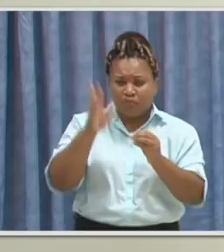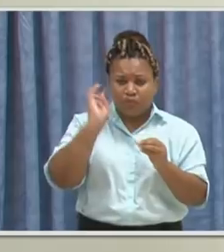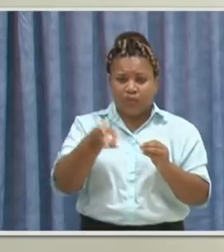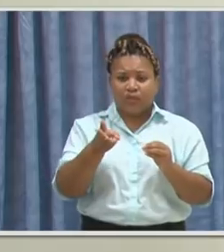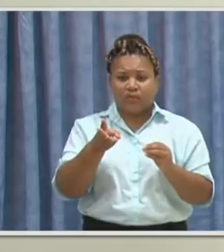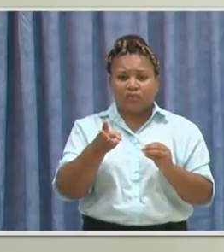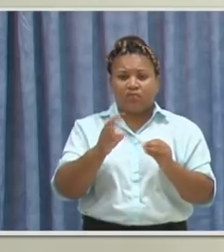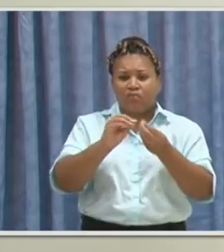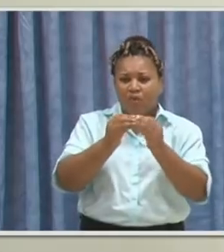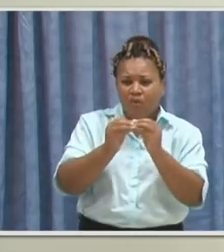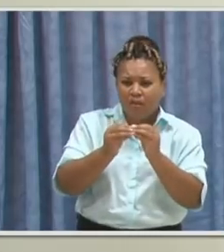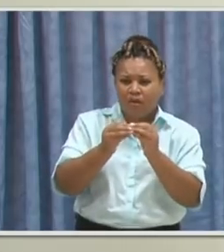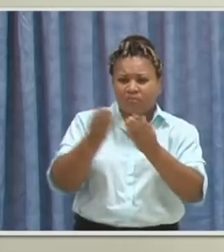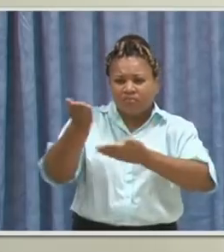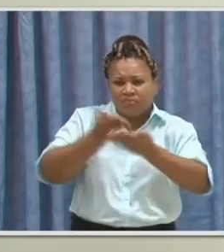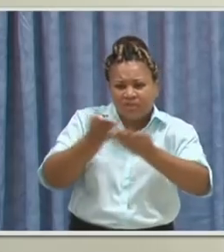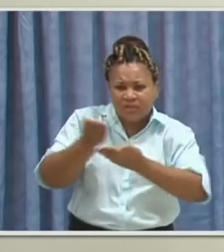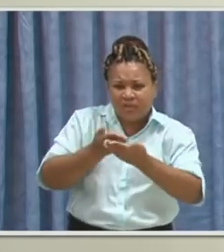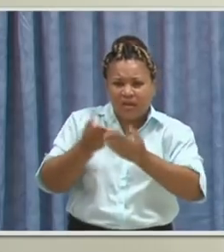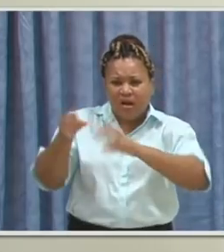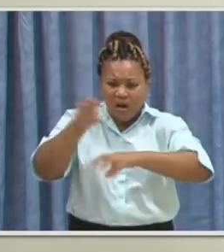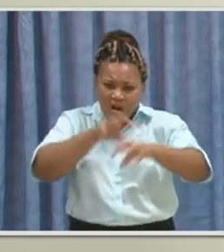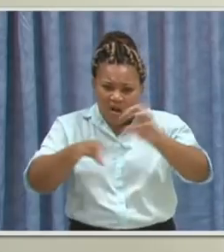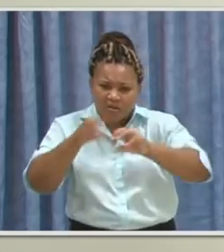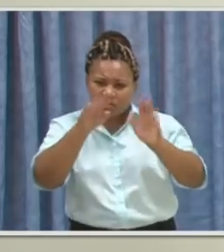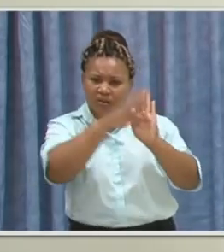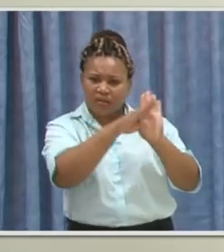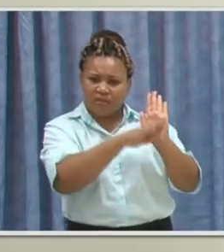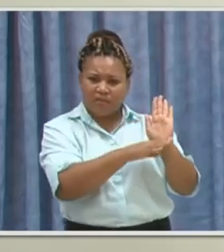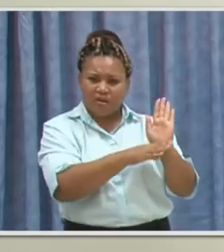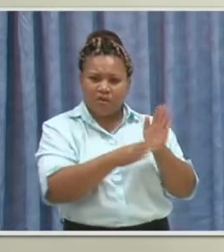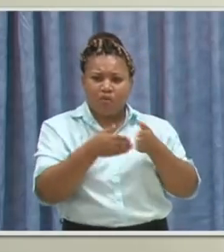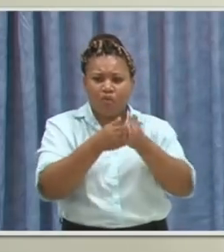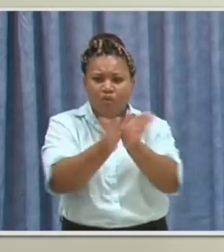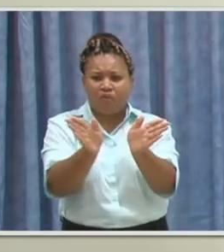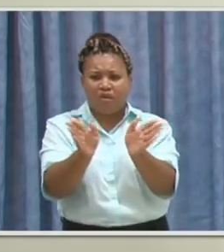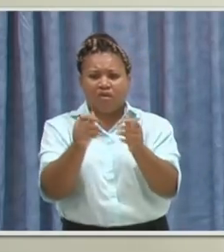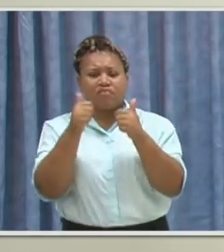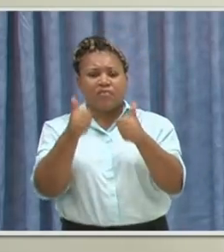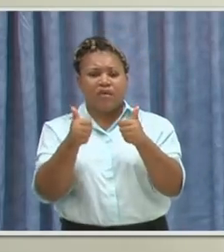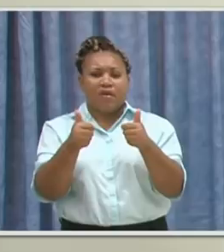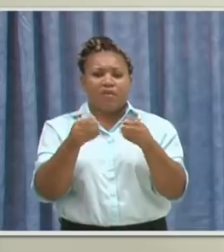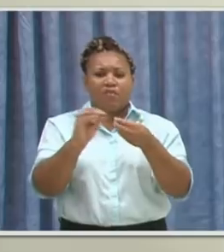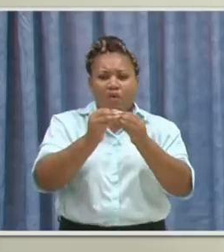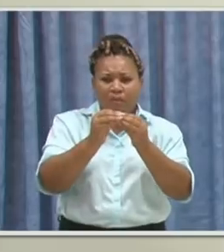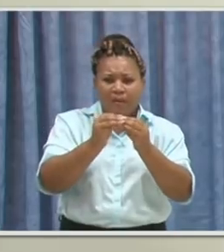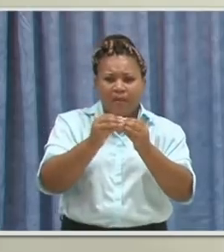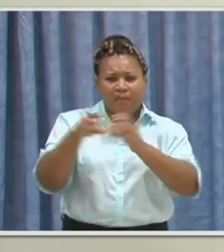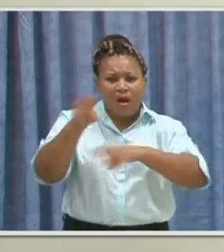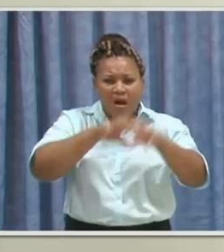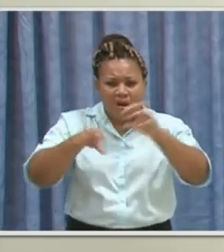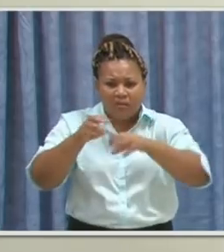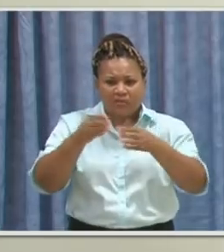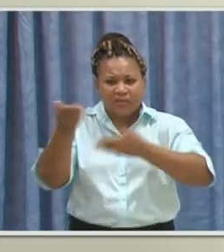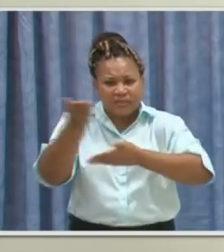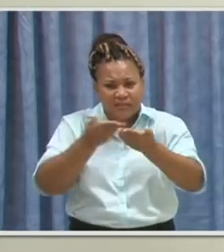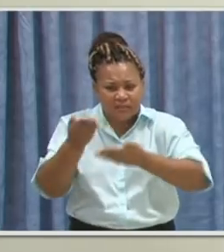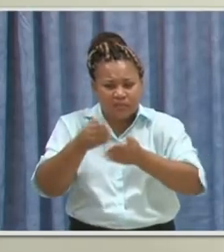nous touch wood, il n'y a pas aucun patient qui est mort. La plupart de nos patients